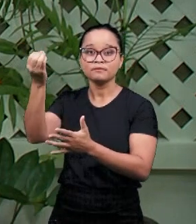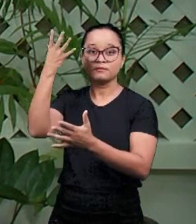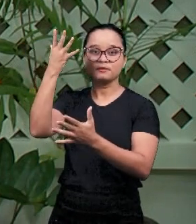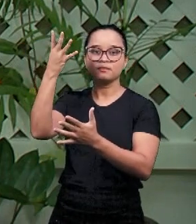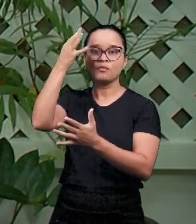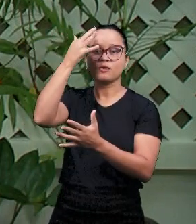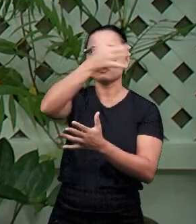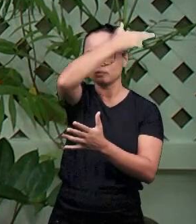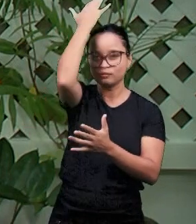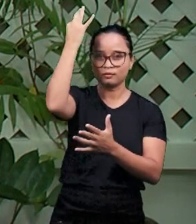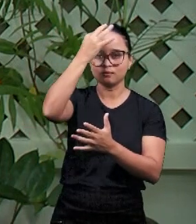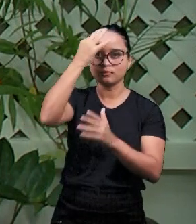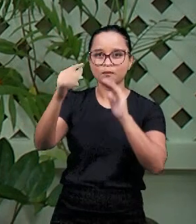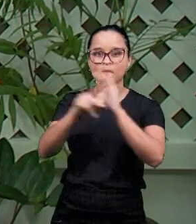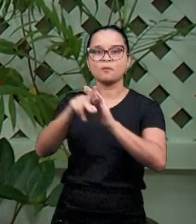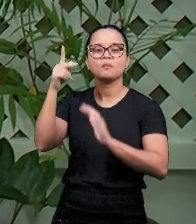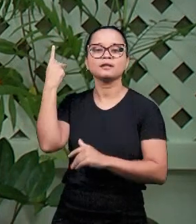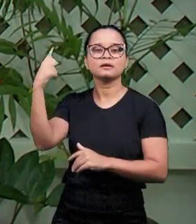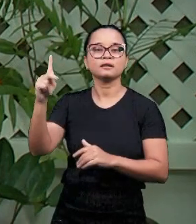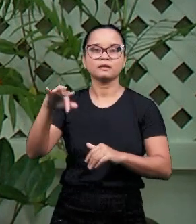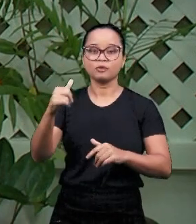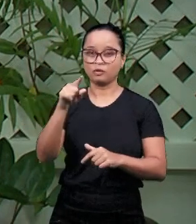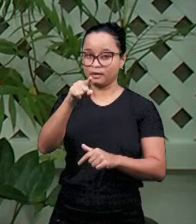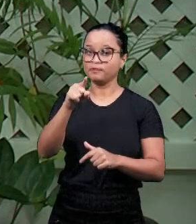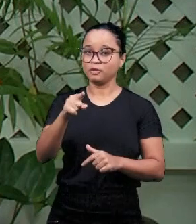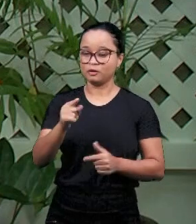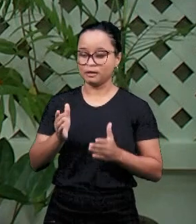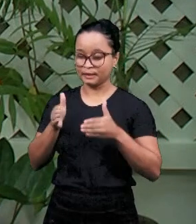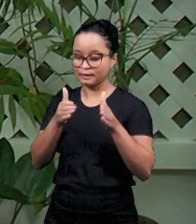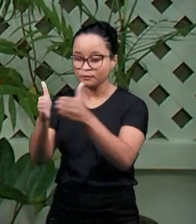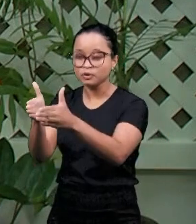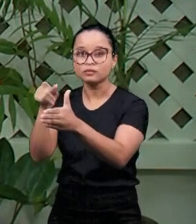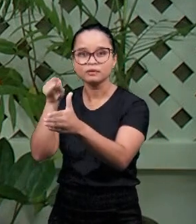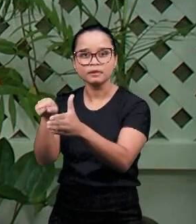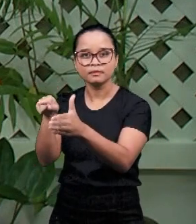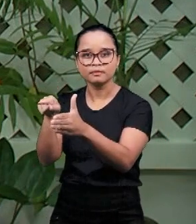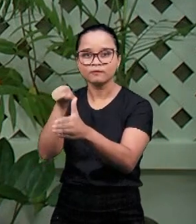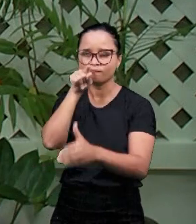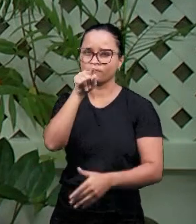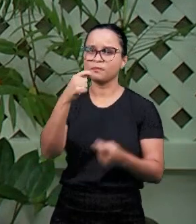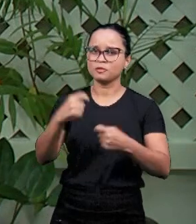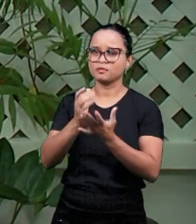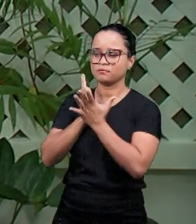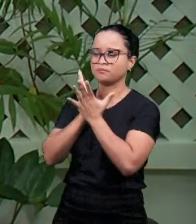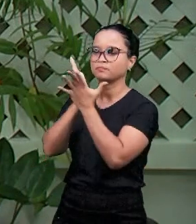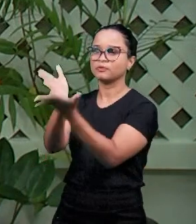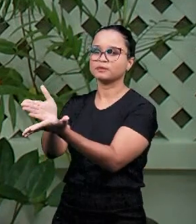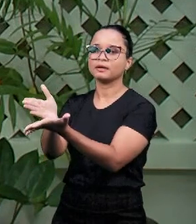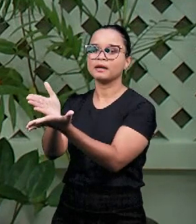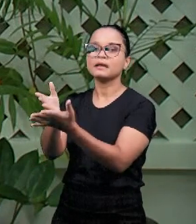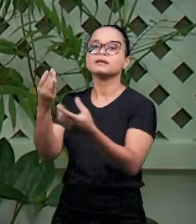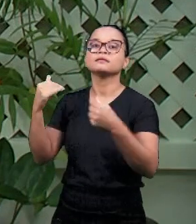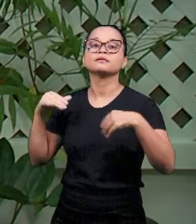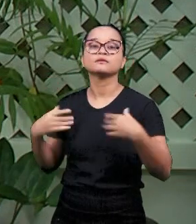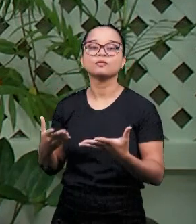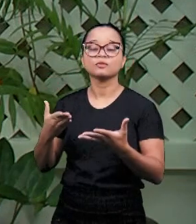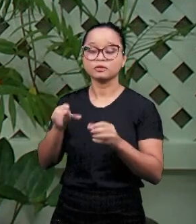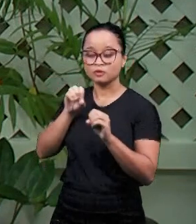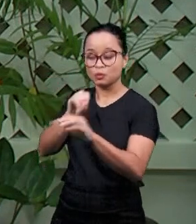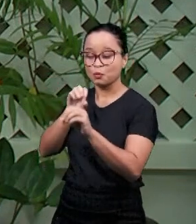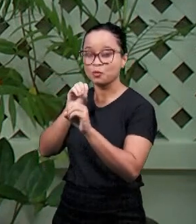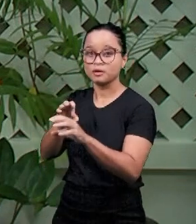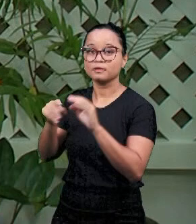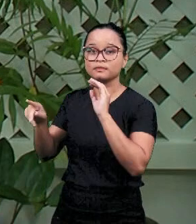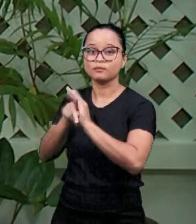son esprit, du Saint-Esprit. Donc, il dit, ça c'est le chemin. Maintenant, marcher dans le chemin, c'est lui qui gouverne